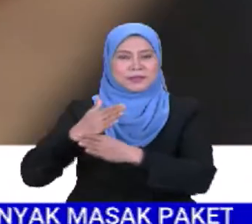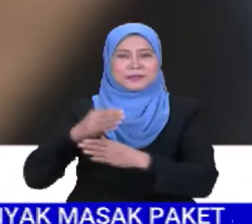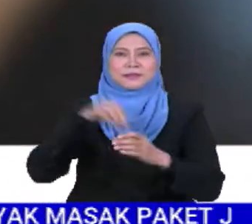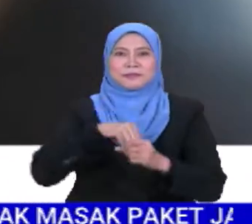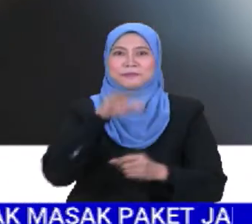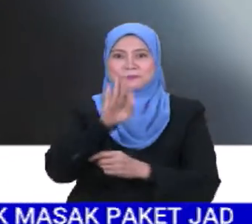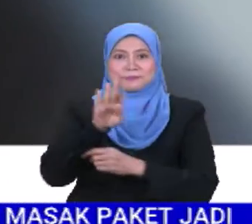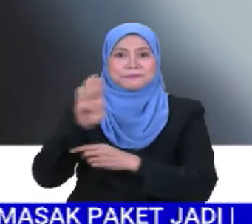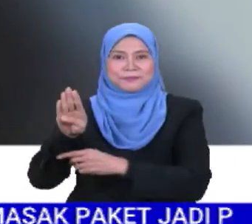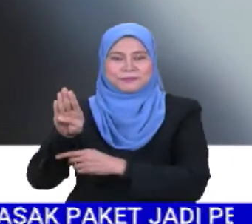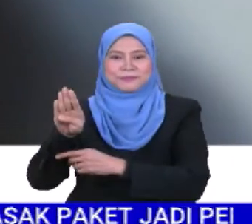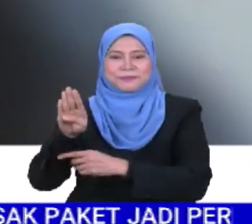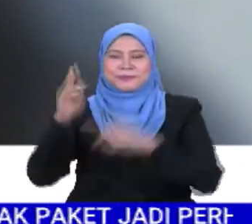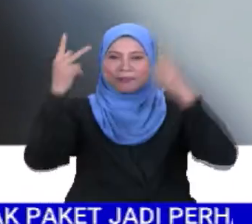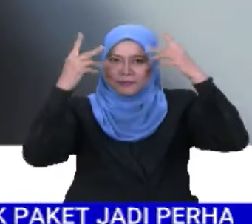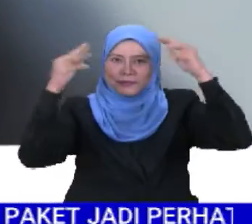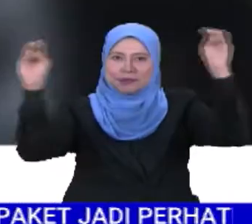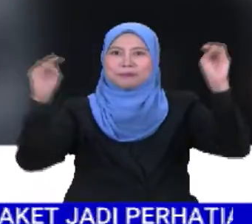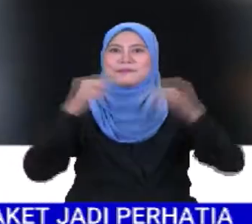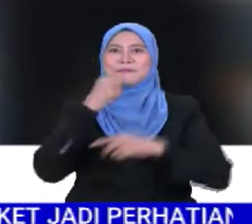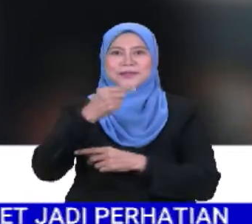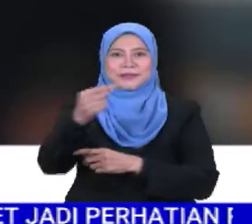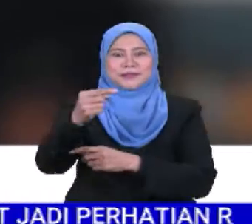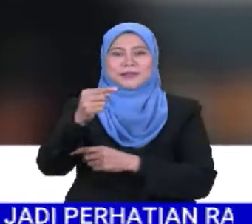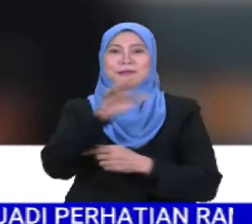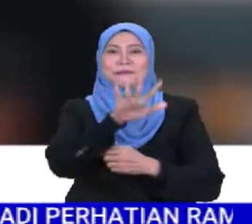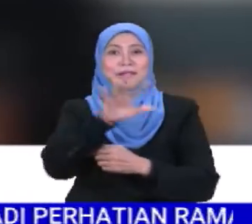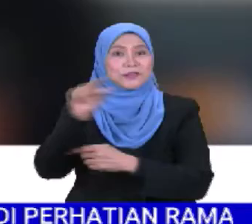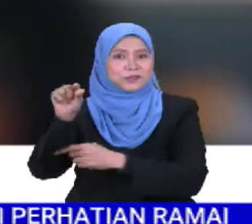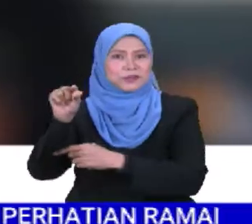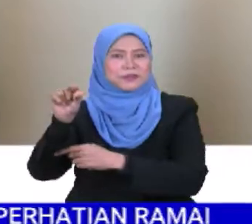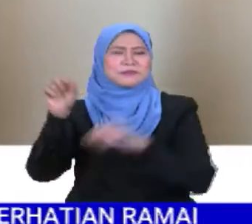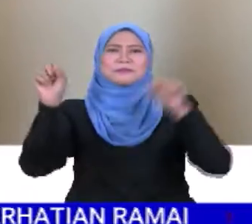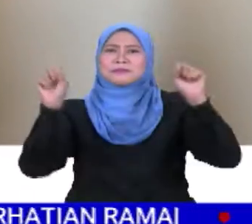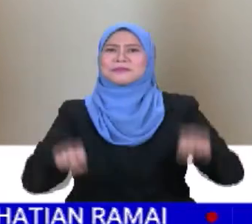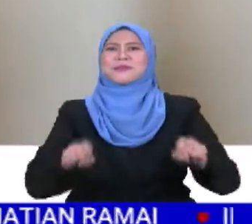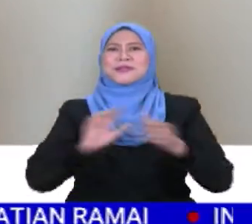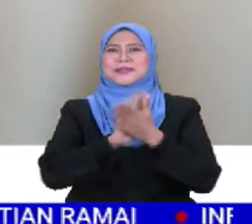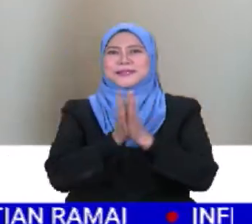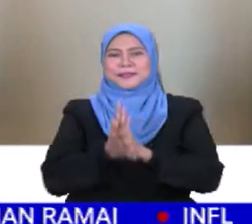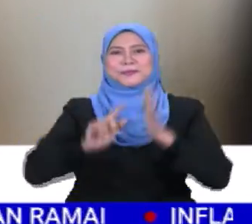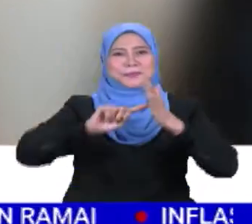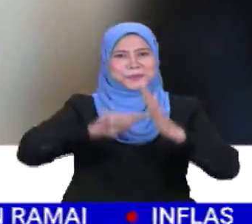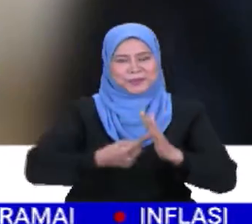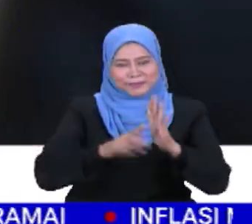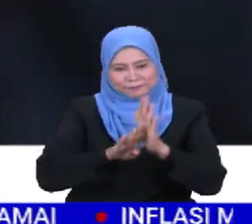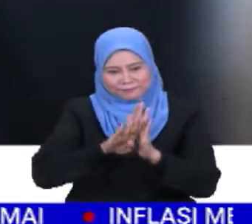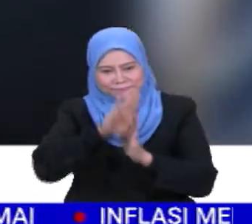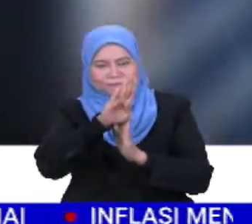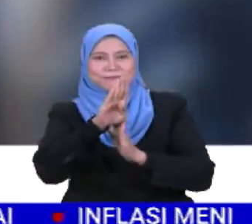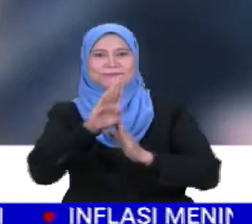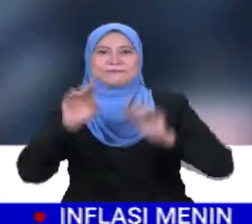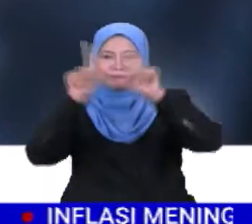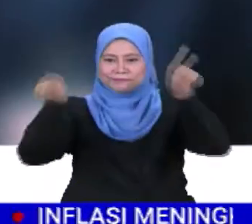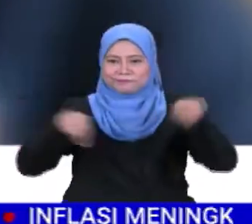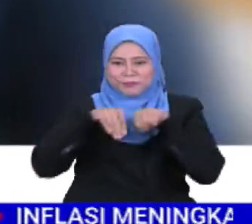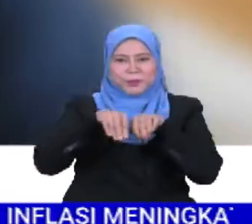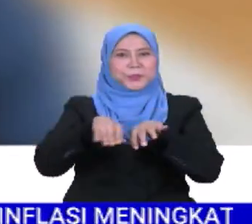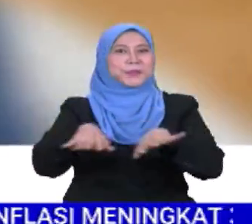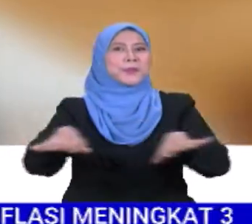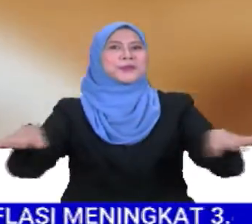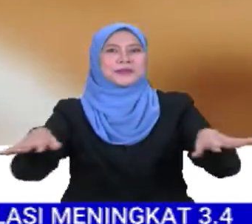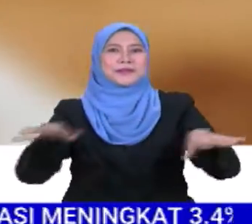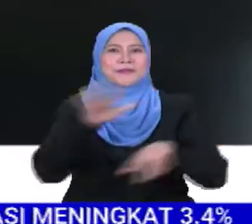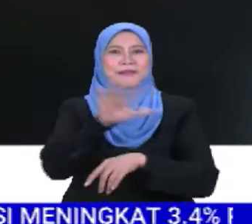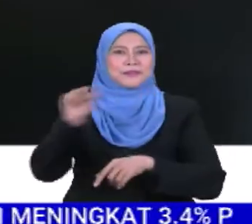laman Facebook, Perdana Menteri berkata pelaksanaan rangkaian 5G mampu menjadi perintis pembangunan prasarana dan liputan